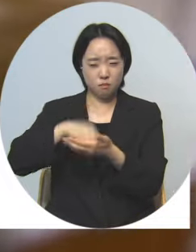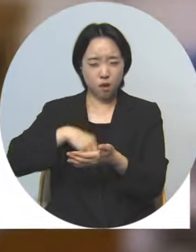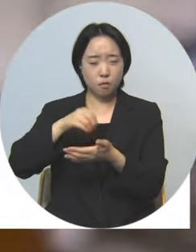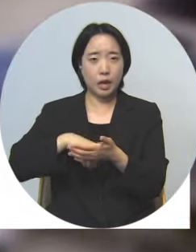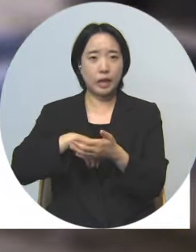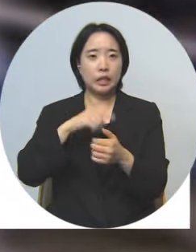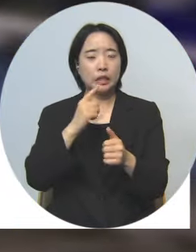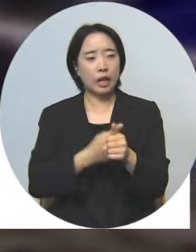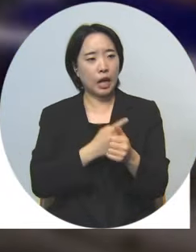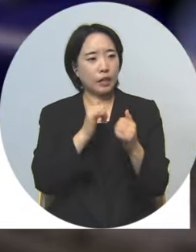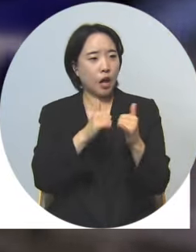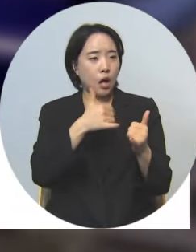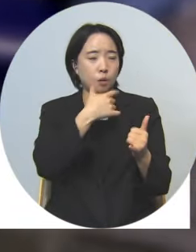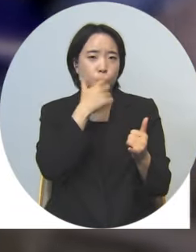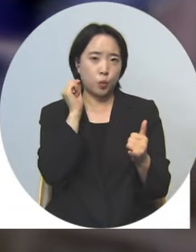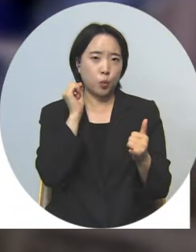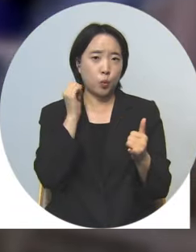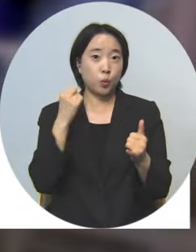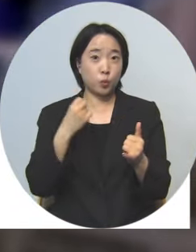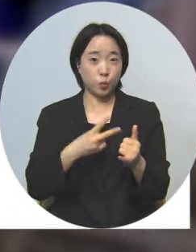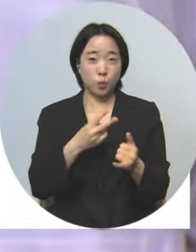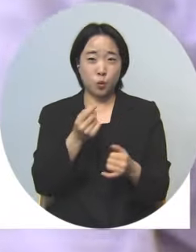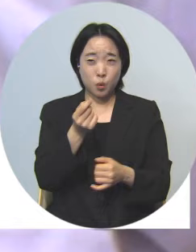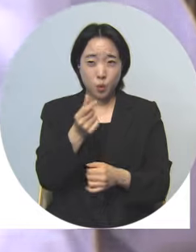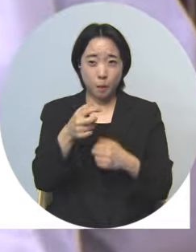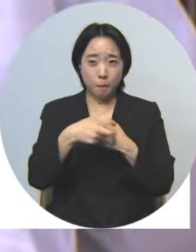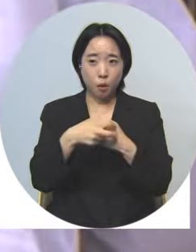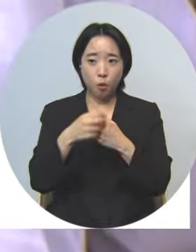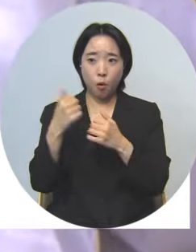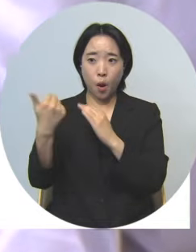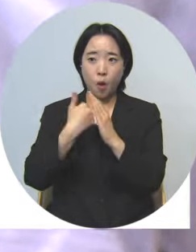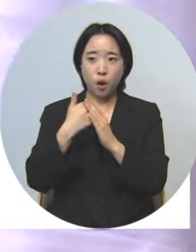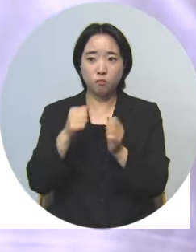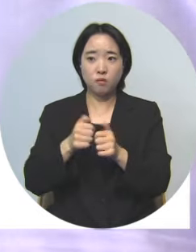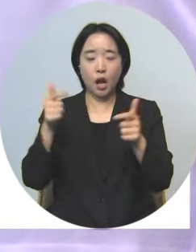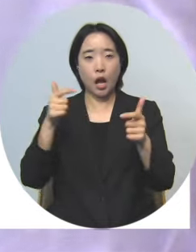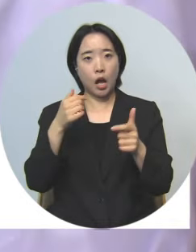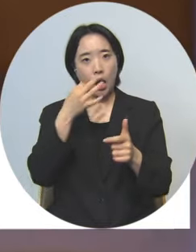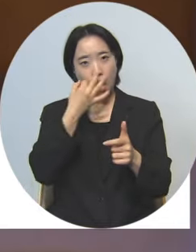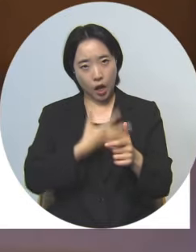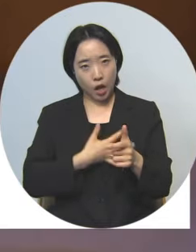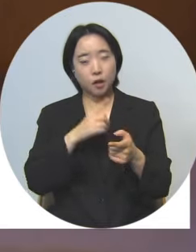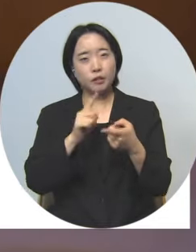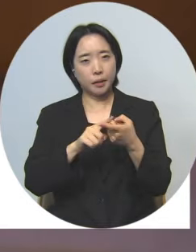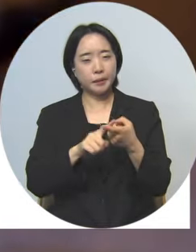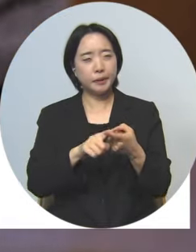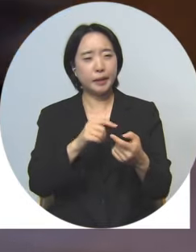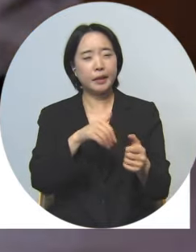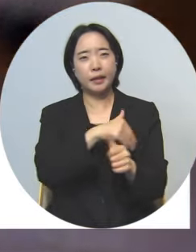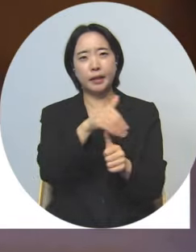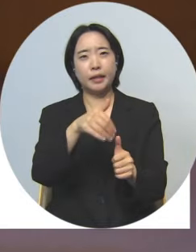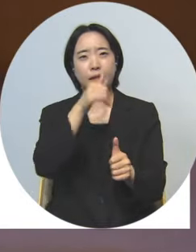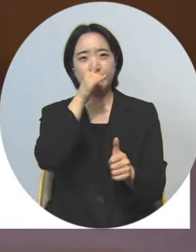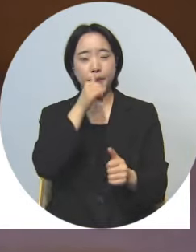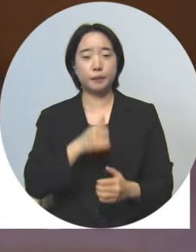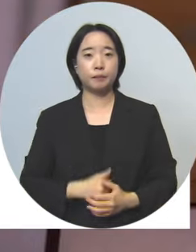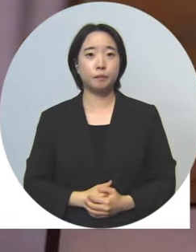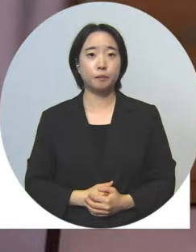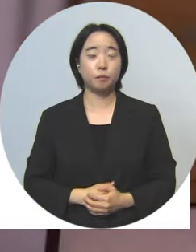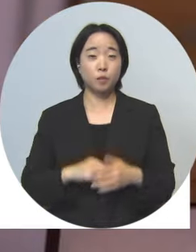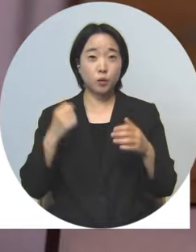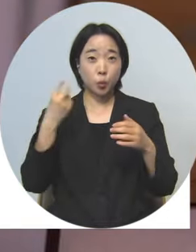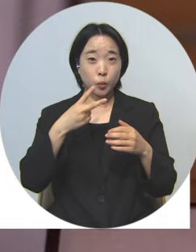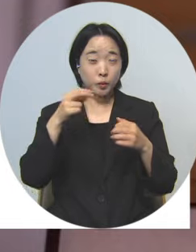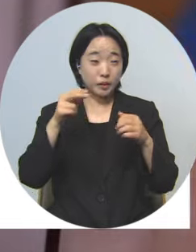병원은 환자가 많이 늘어 피로도가 늘었다는 현장 상황을 전하기도 했습니다 의사 인력을 확보하기 위한